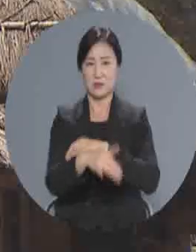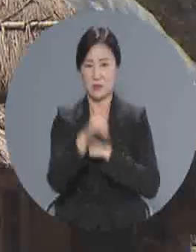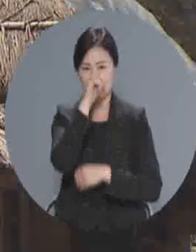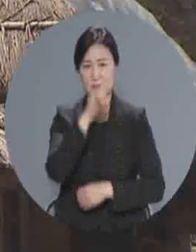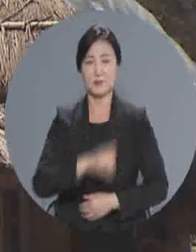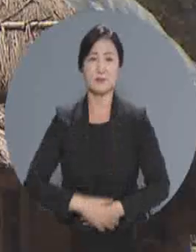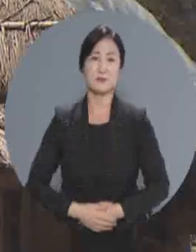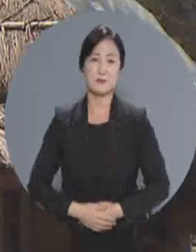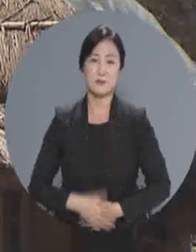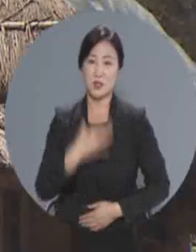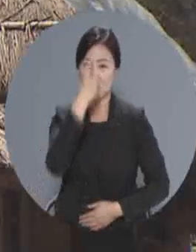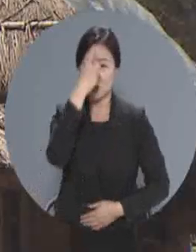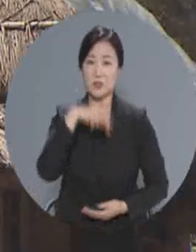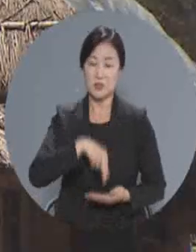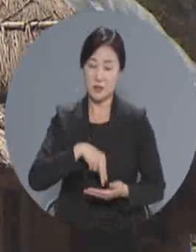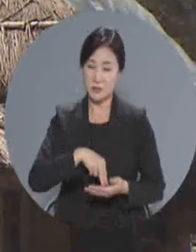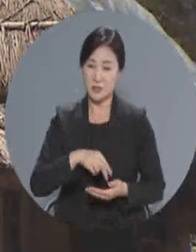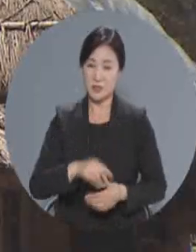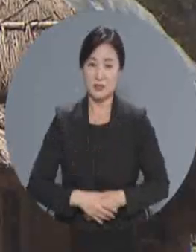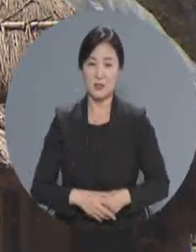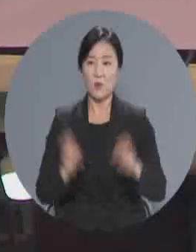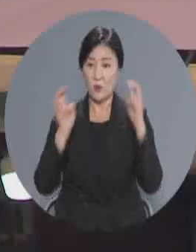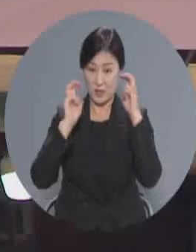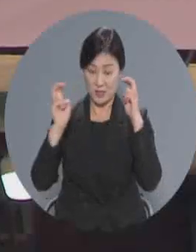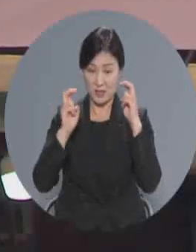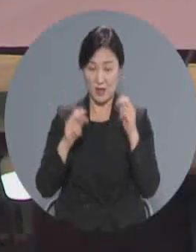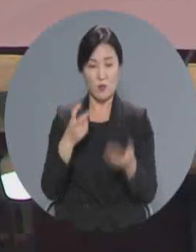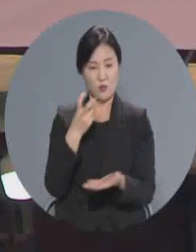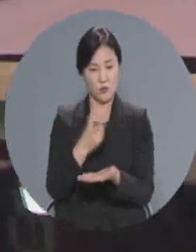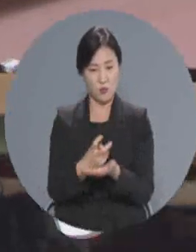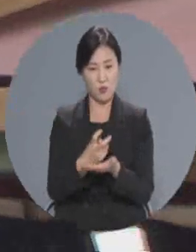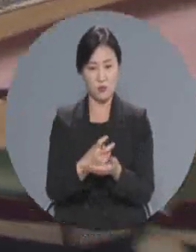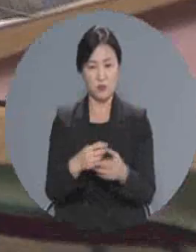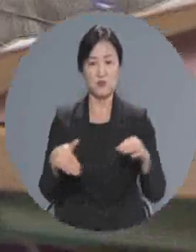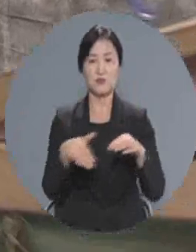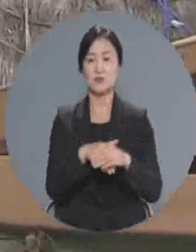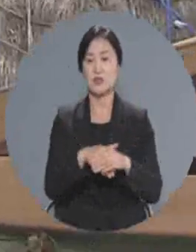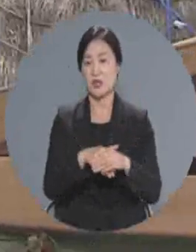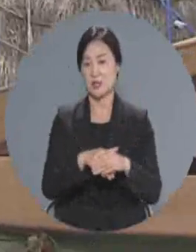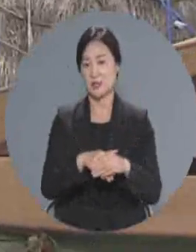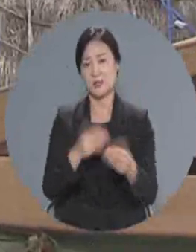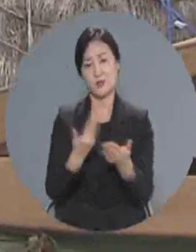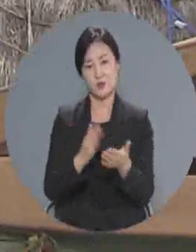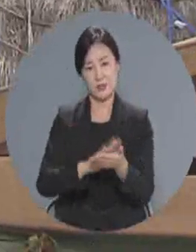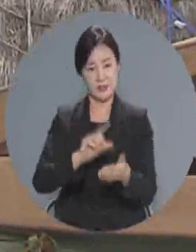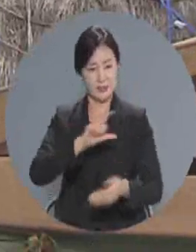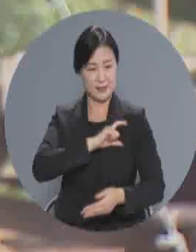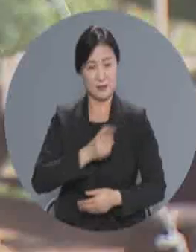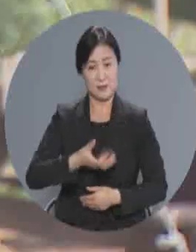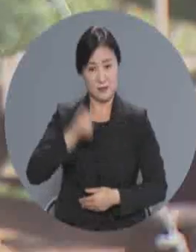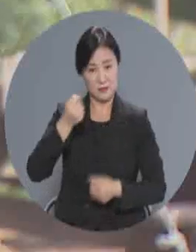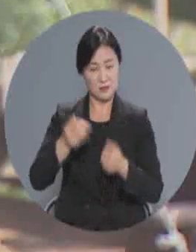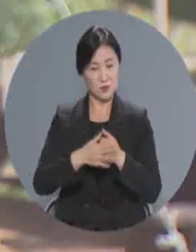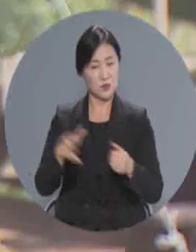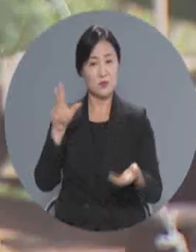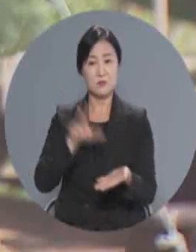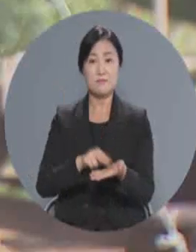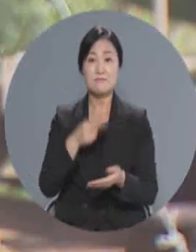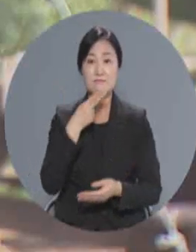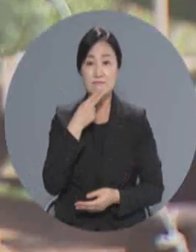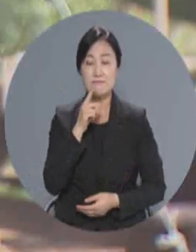엉망. 순천시는 이에 대해 A 업체가 법적으로 문화재 수리 자격증을 갖췄다며 크게 문제가 없다는